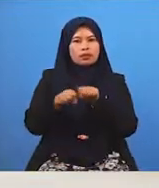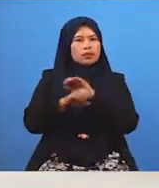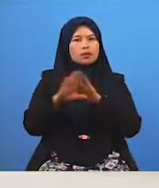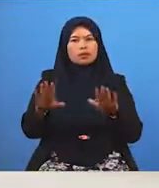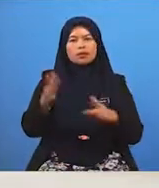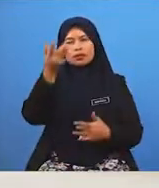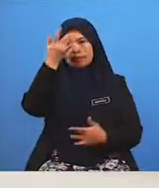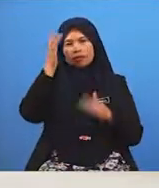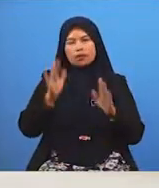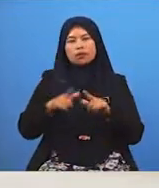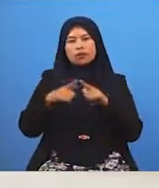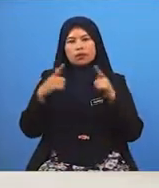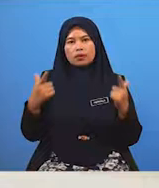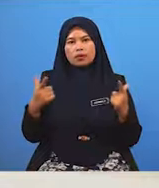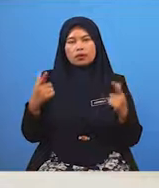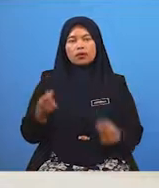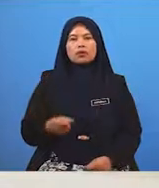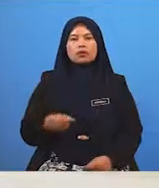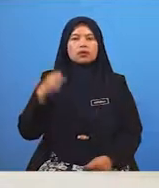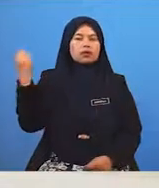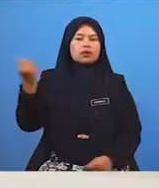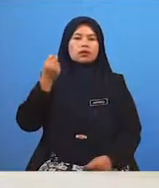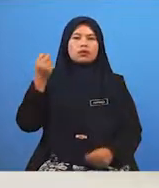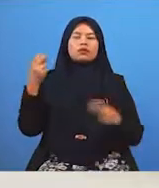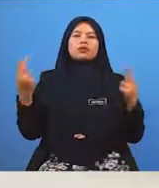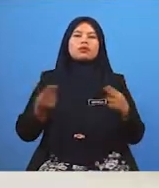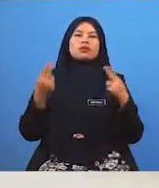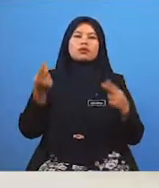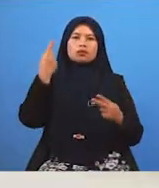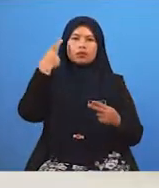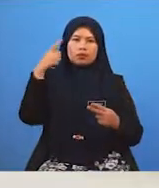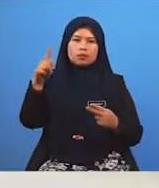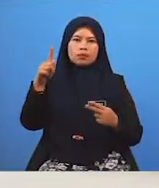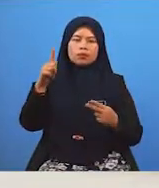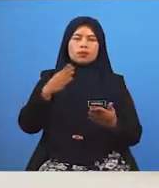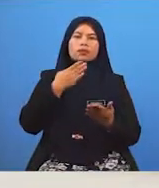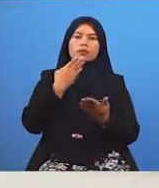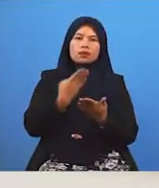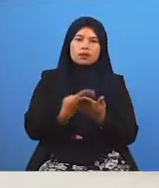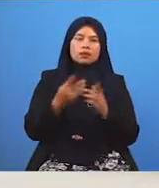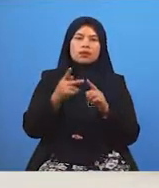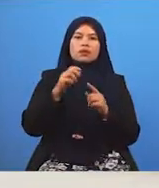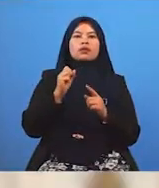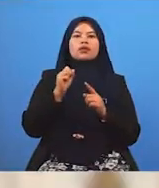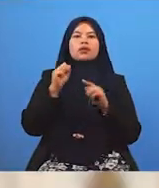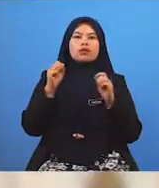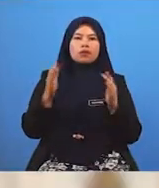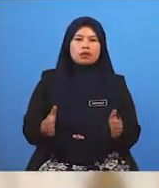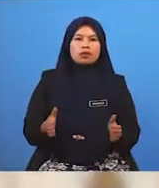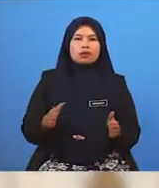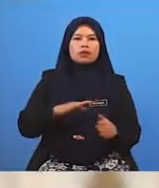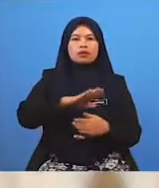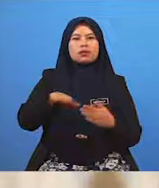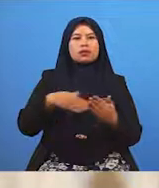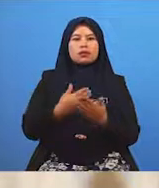lain. Malahan, selalu berusaha untuk memberi manfaat dan kebaikan kepada orang di sekelilingnya. Ini